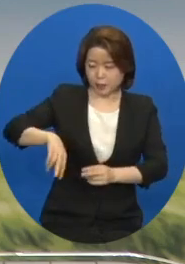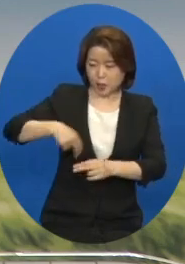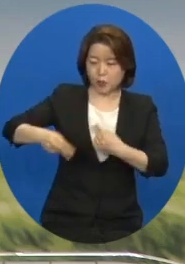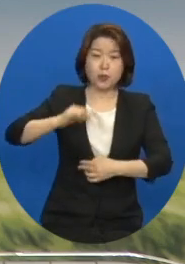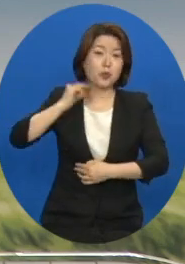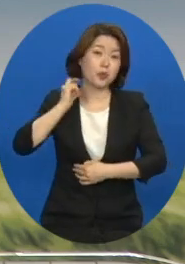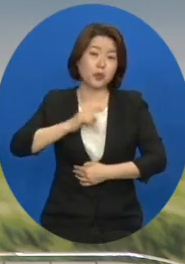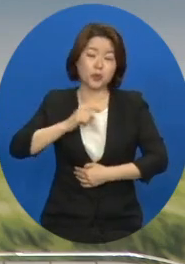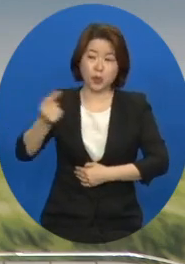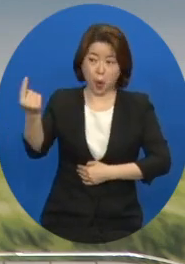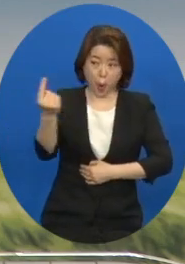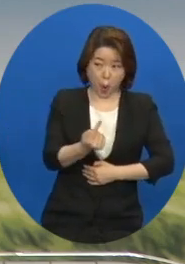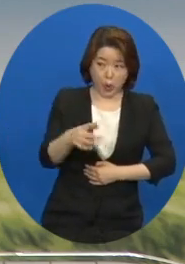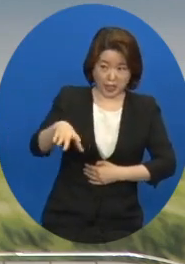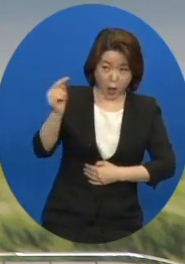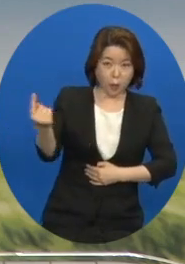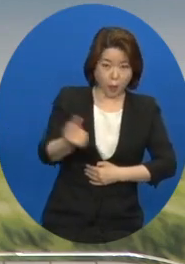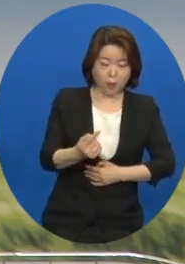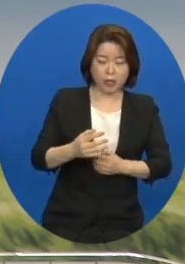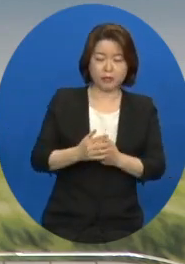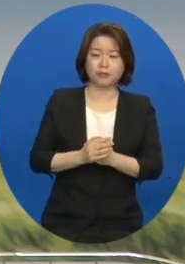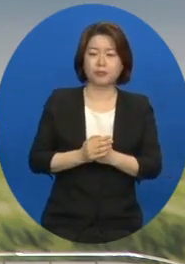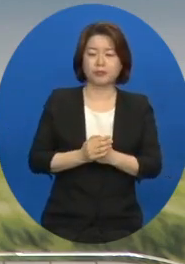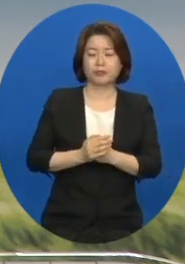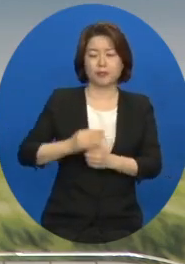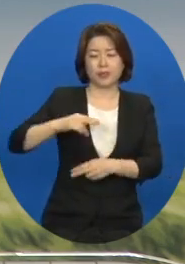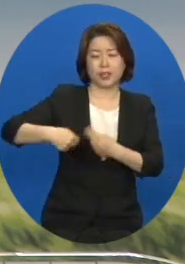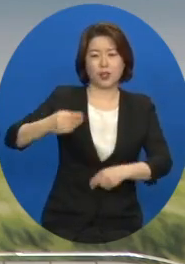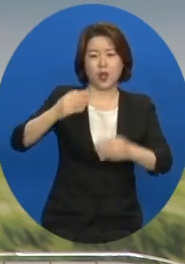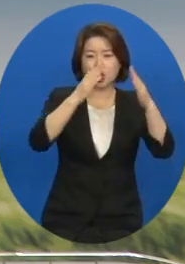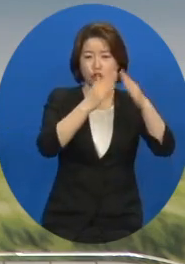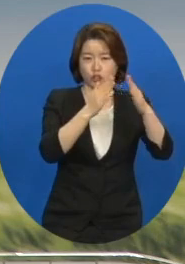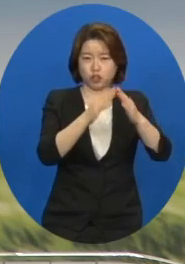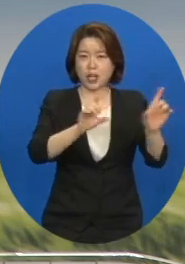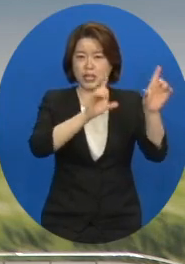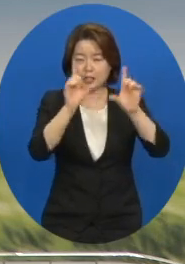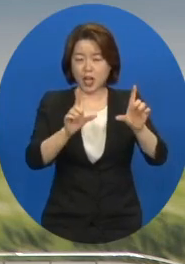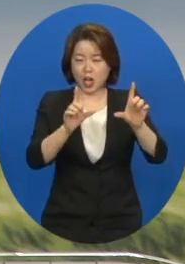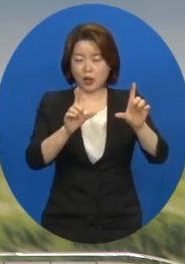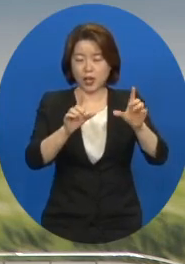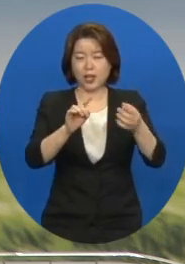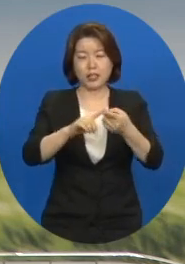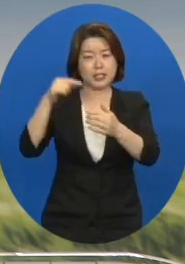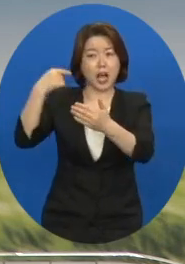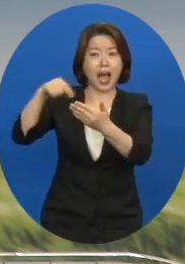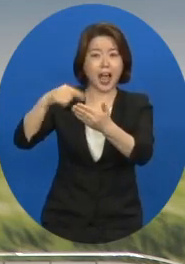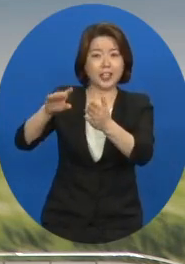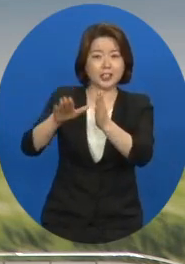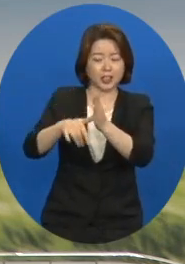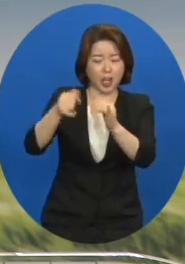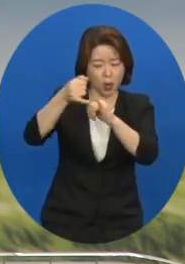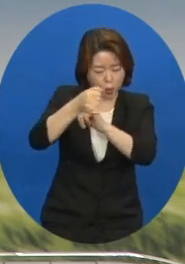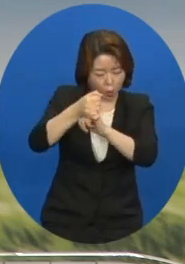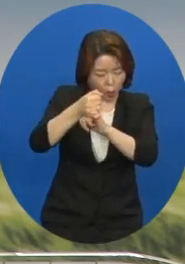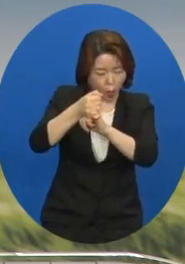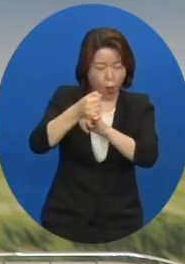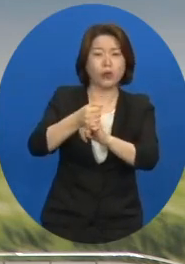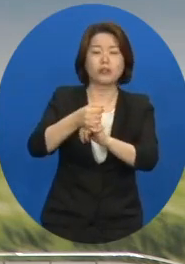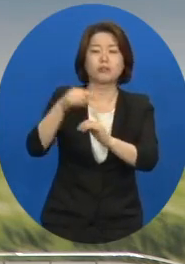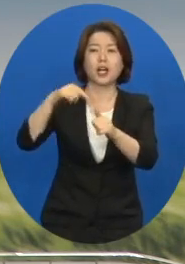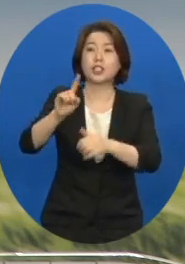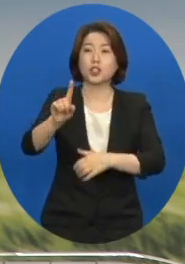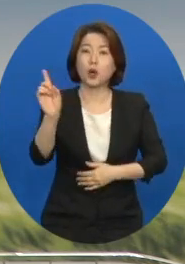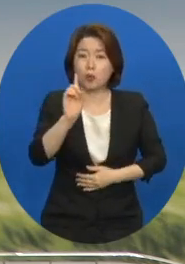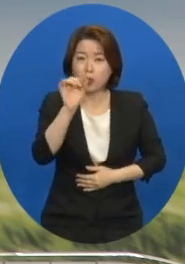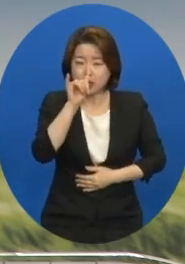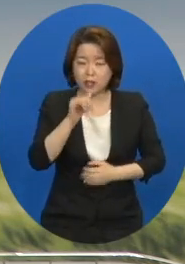수련자들에게 그 수도원 생활에 대해서 가르칠 때 꼭 가르치는 내용이 하나 있었는데 수도원과 감옥이